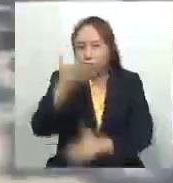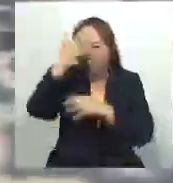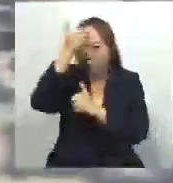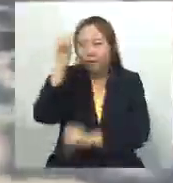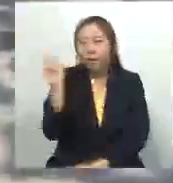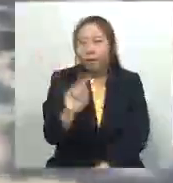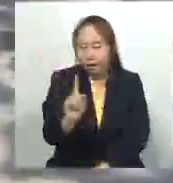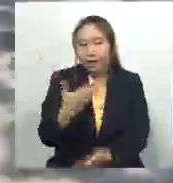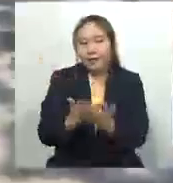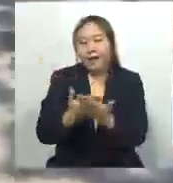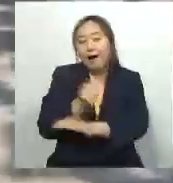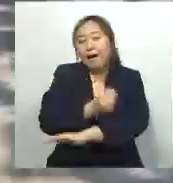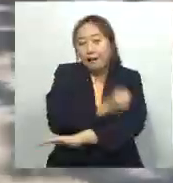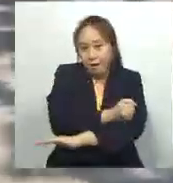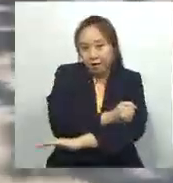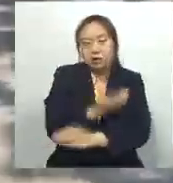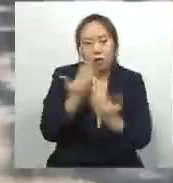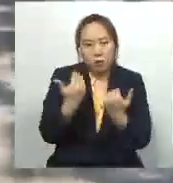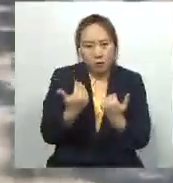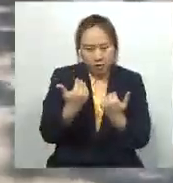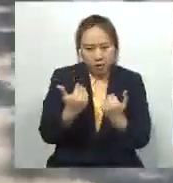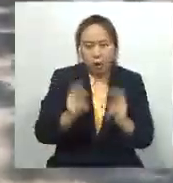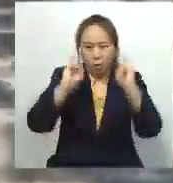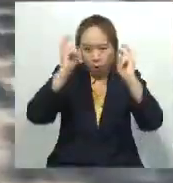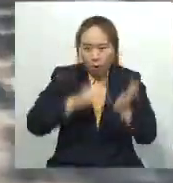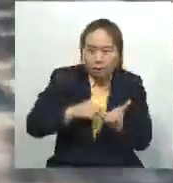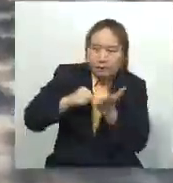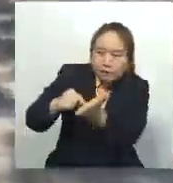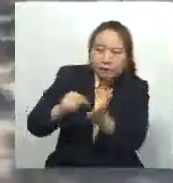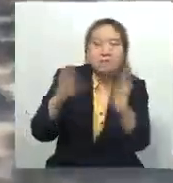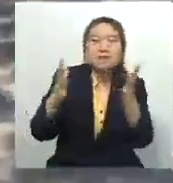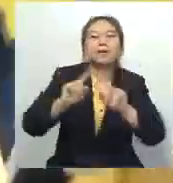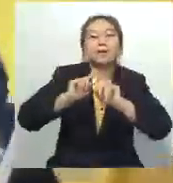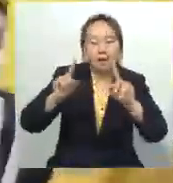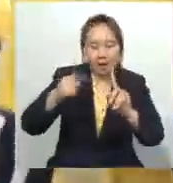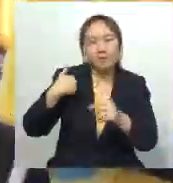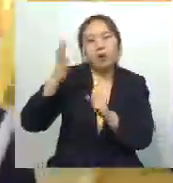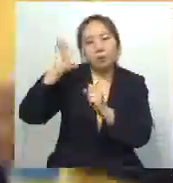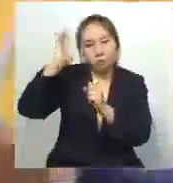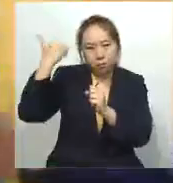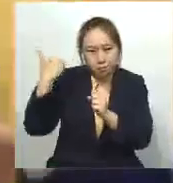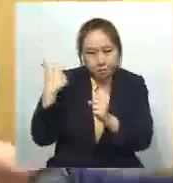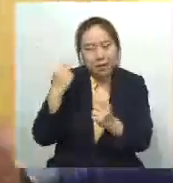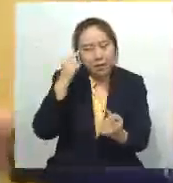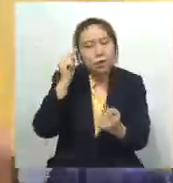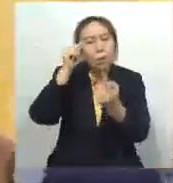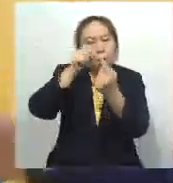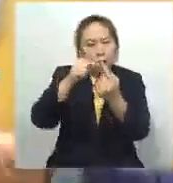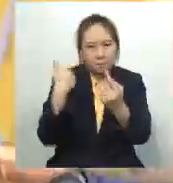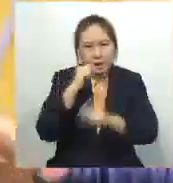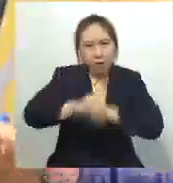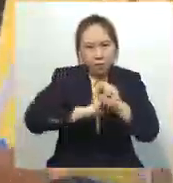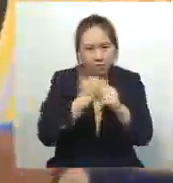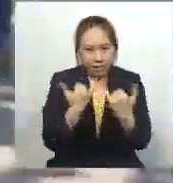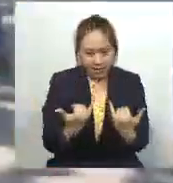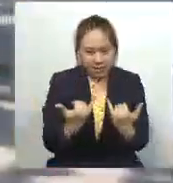ครับก็คือเรื่องของค่าแรงขั้นต่ำแม้ว่าจะไม่ได้อยู่ในหนึ่งข้อเรียกร้องโดยตรงนะครับแต่ก็มีการพูดถึงแล้วก็มีการคาดหวังไว้มากนะครับว่าปีนี้